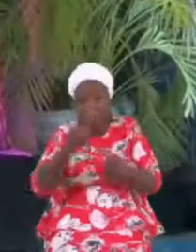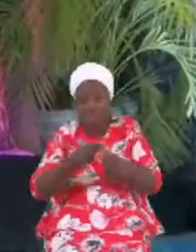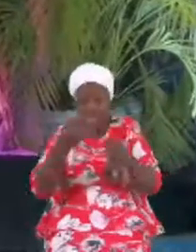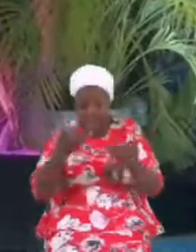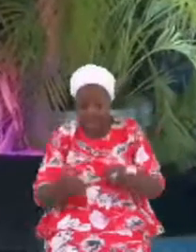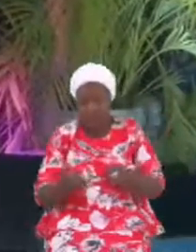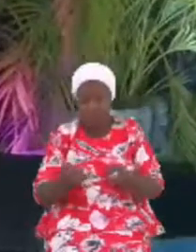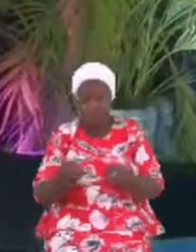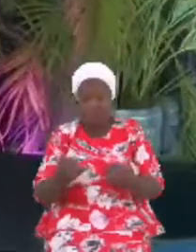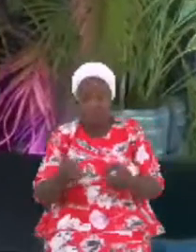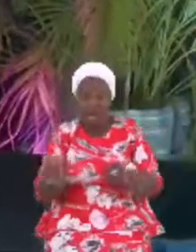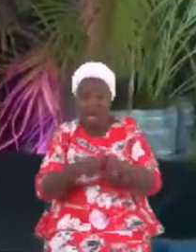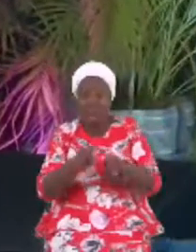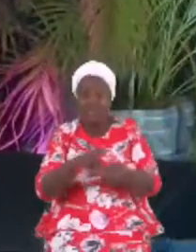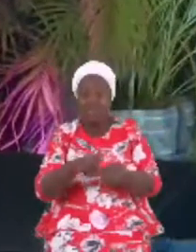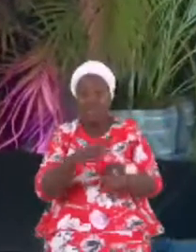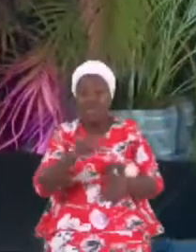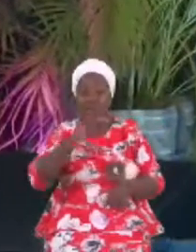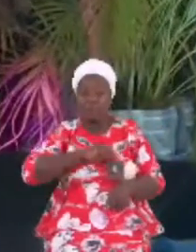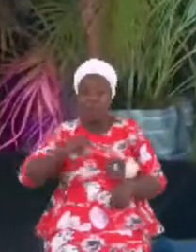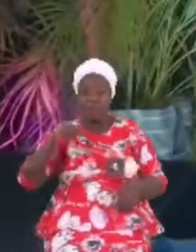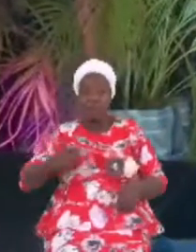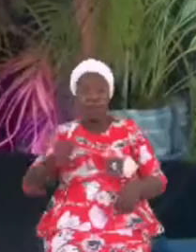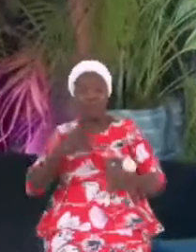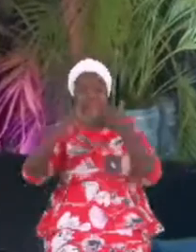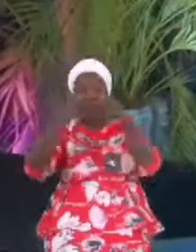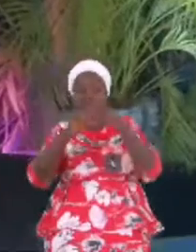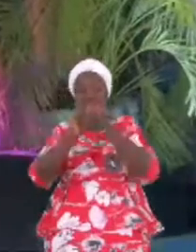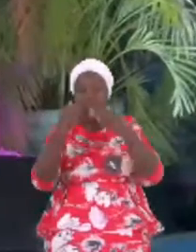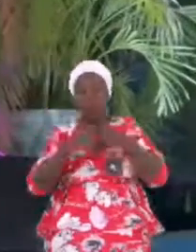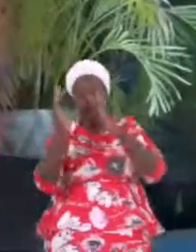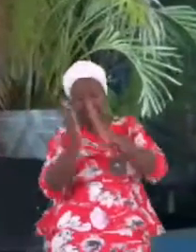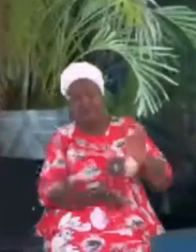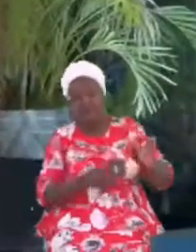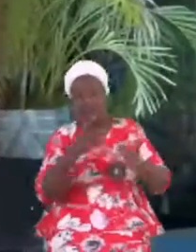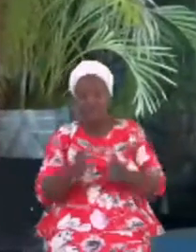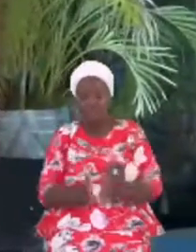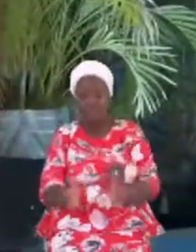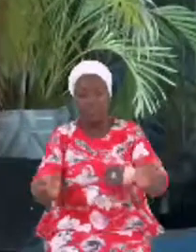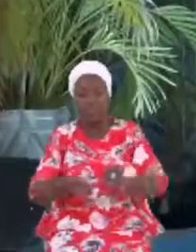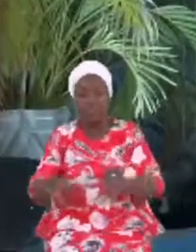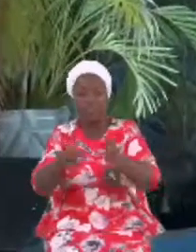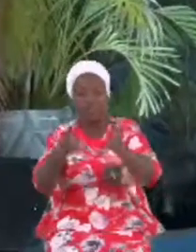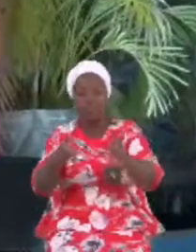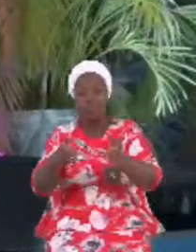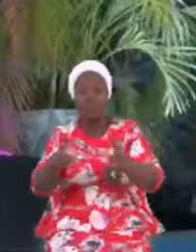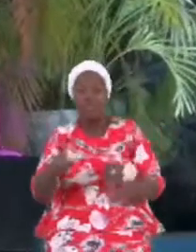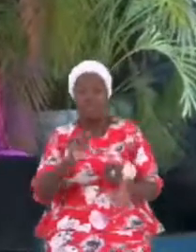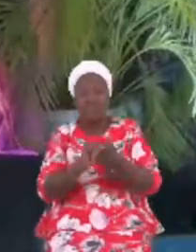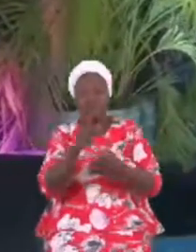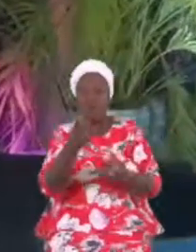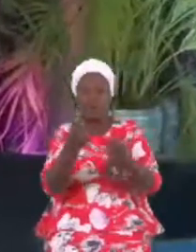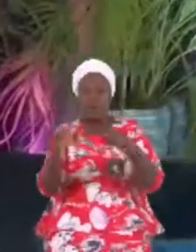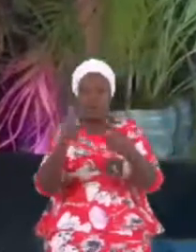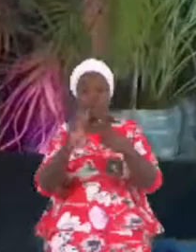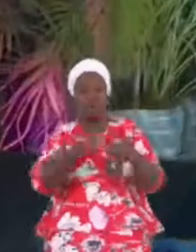ciel. Maintenant que tu as quitté la voie large et tu viens à Christ qui est